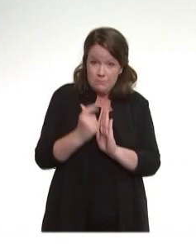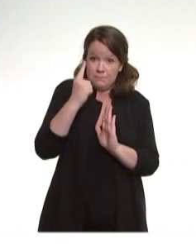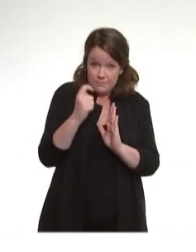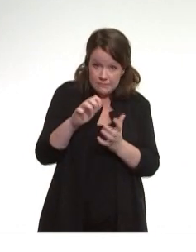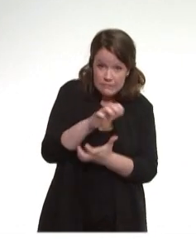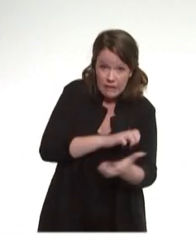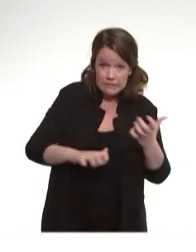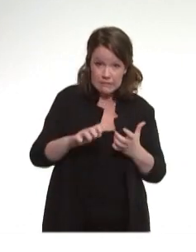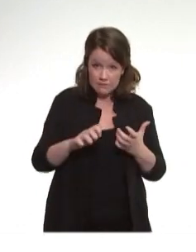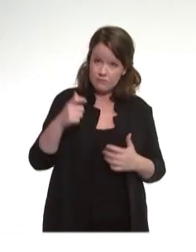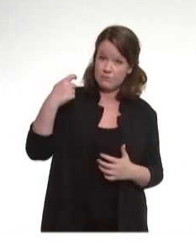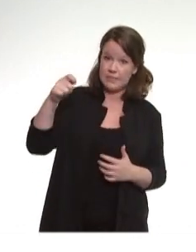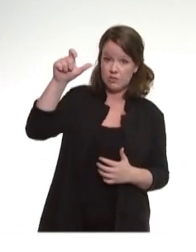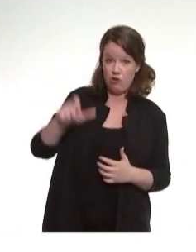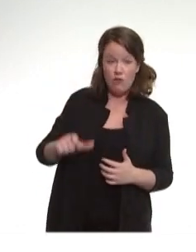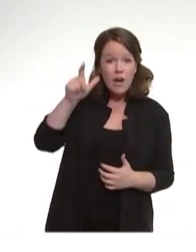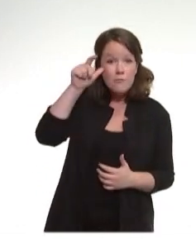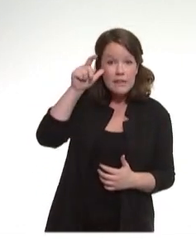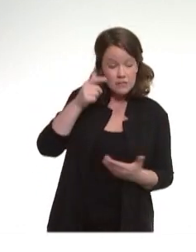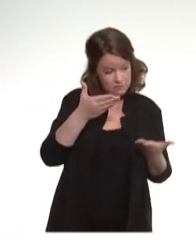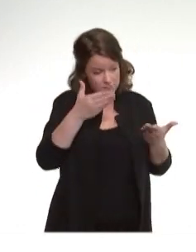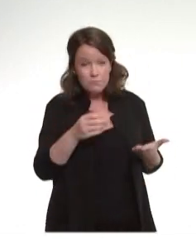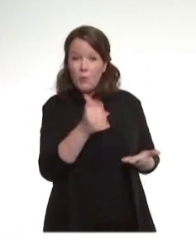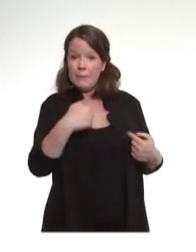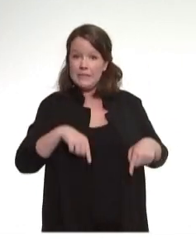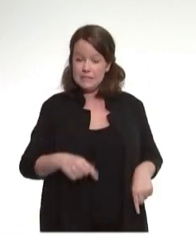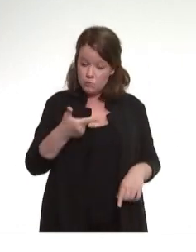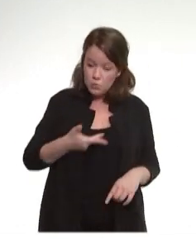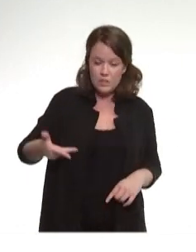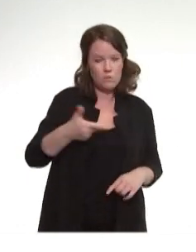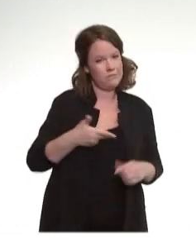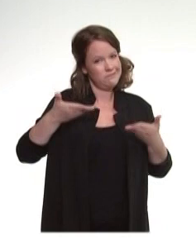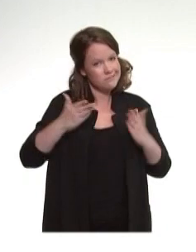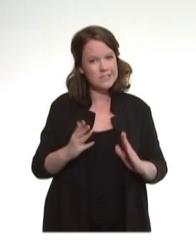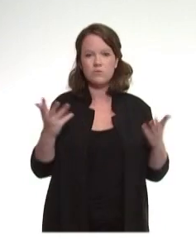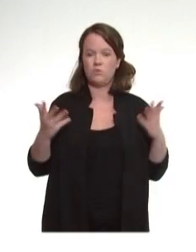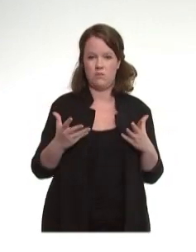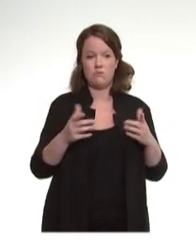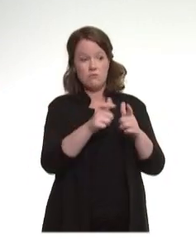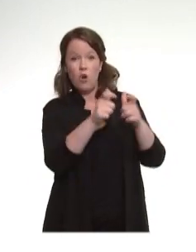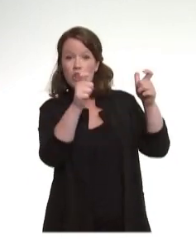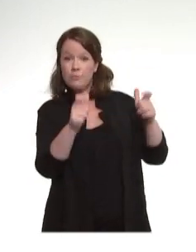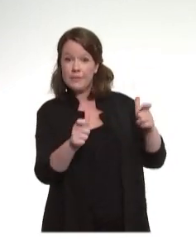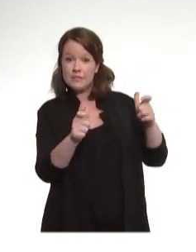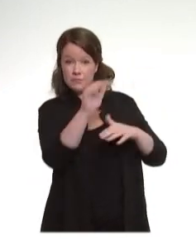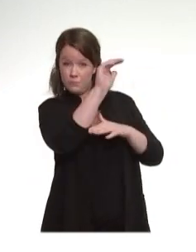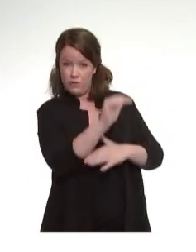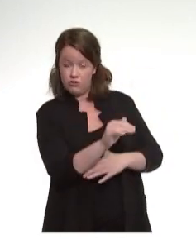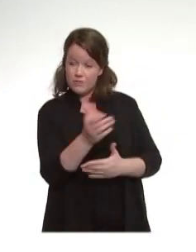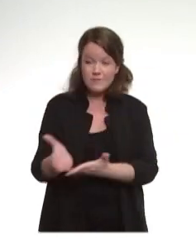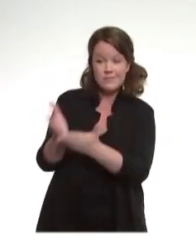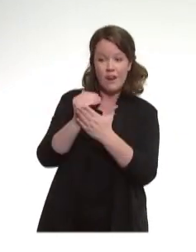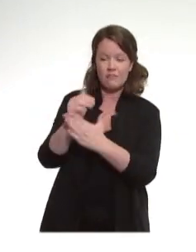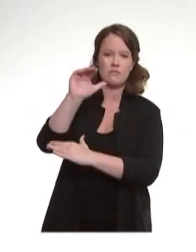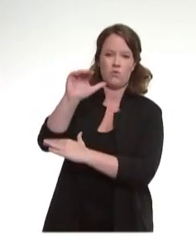ministre protéger au maximum les salariés comme les entreprises ce choix je tiens